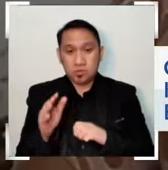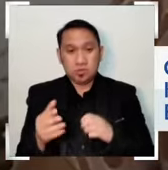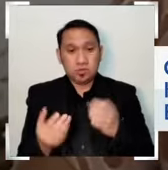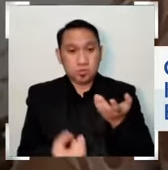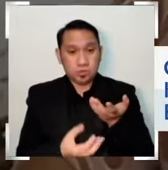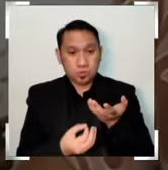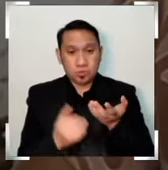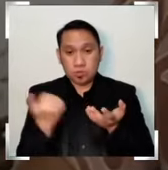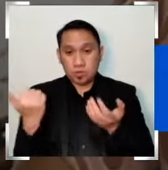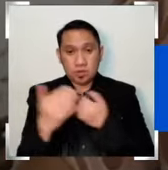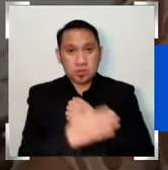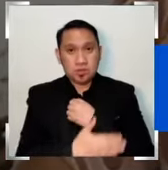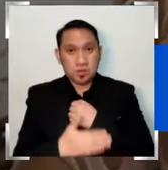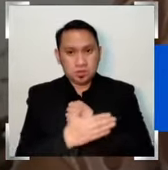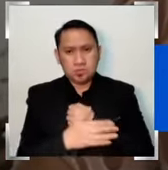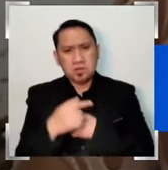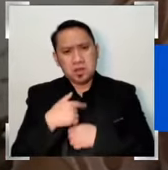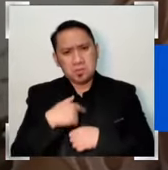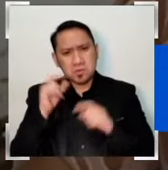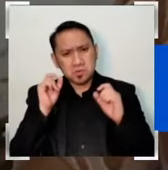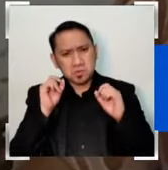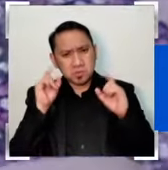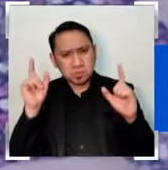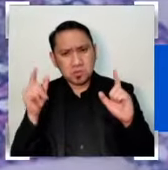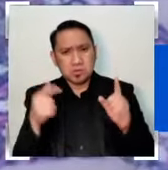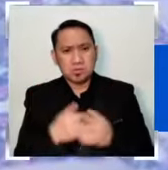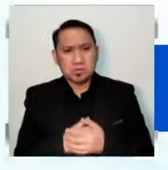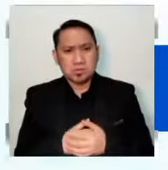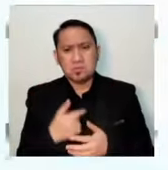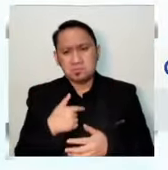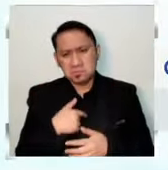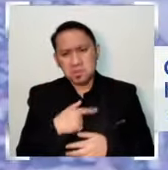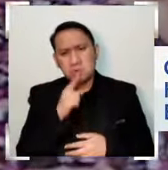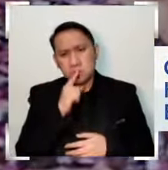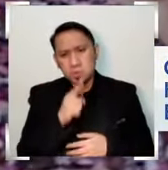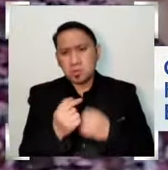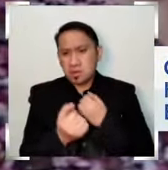kami. Bakit kako? Mama, passion ko talaga ito eh.